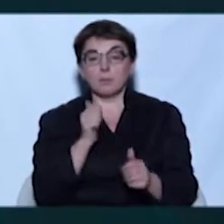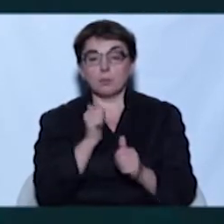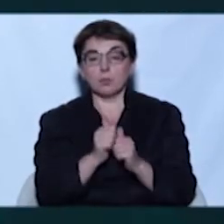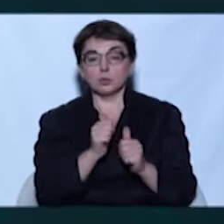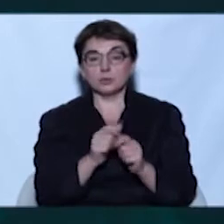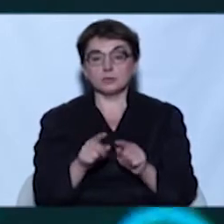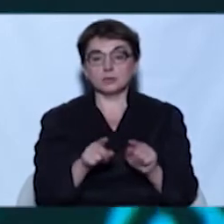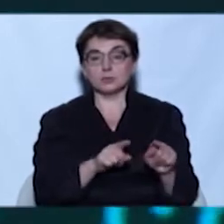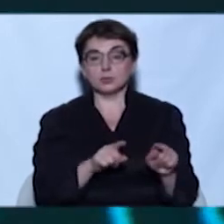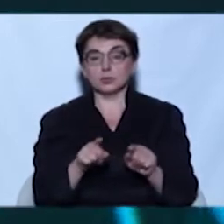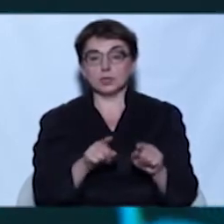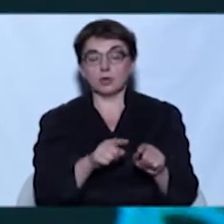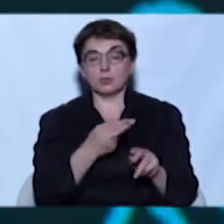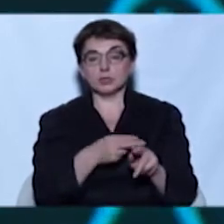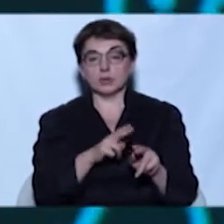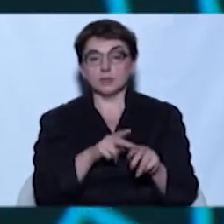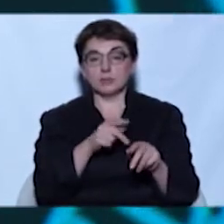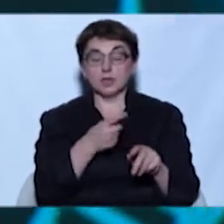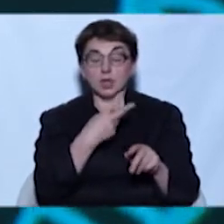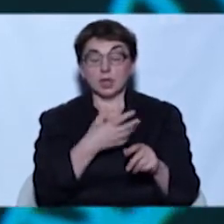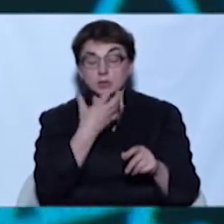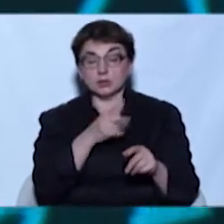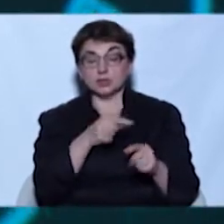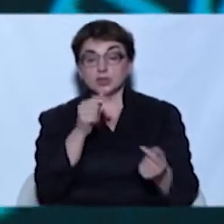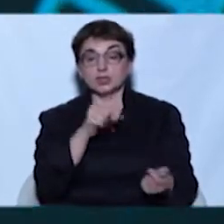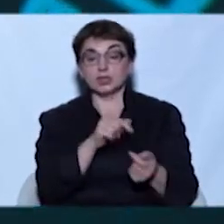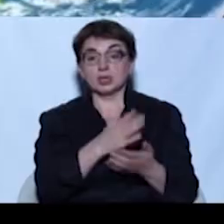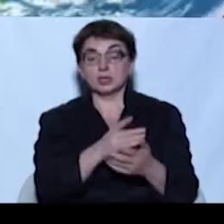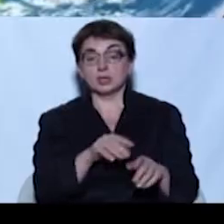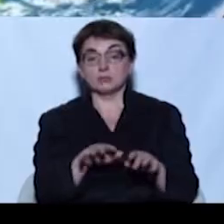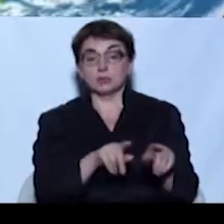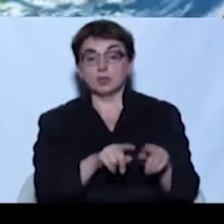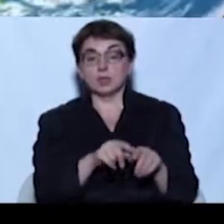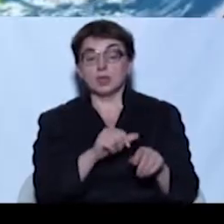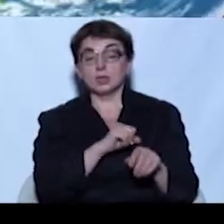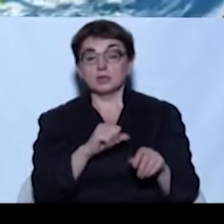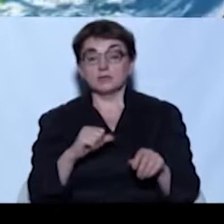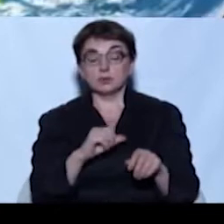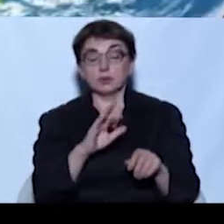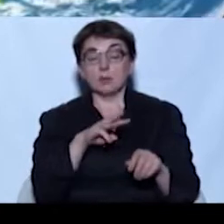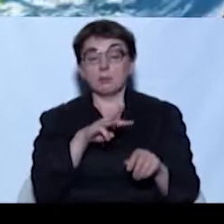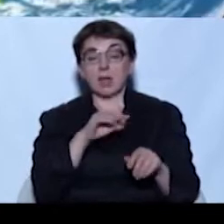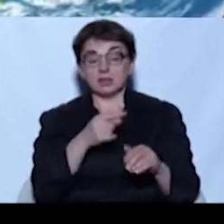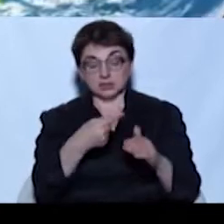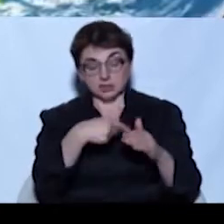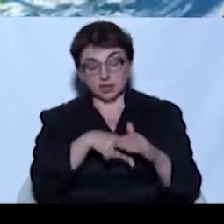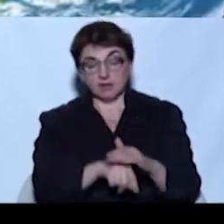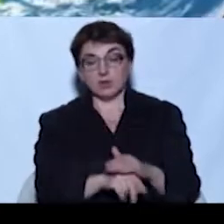მუდმივად მოძრაობაში მოყავს აი სწორედ ამ სიმხურვალეს. მანტიის ქვემოთ არის დედამიწის ბირთვი.